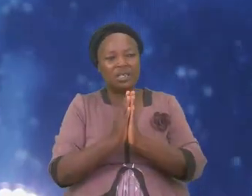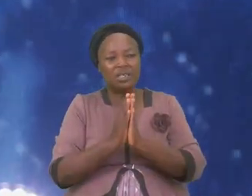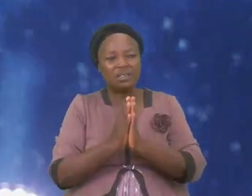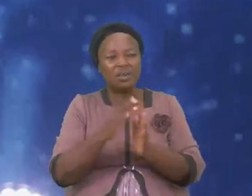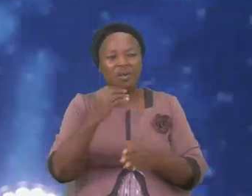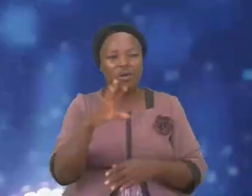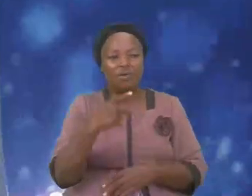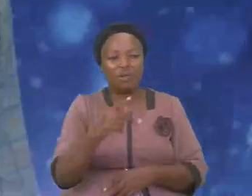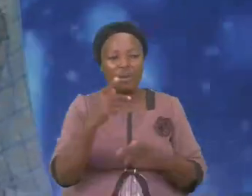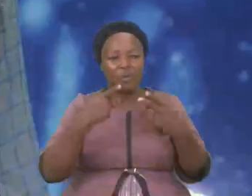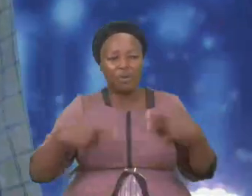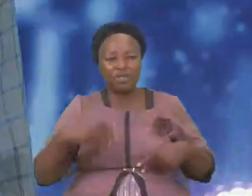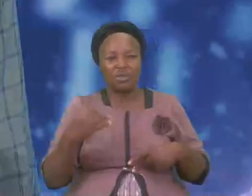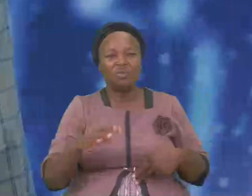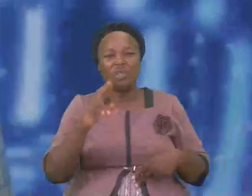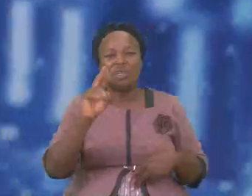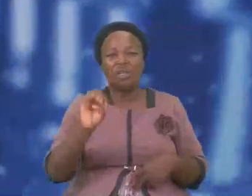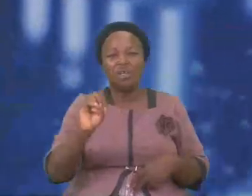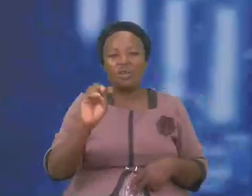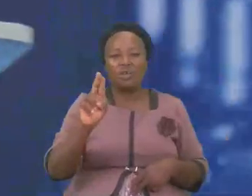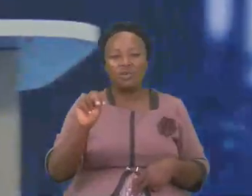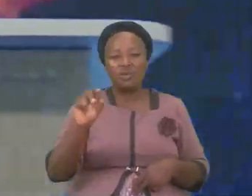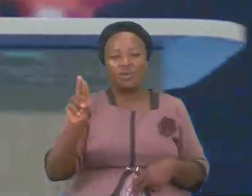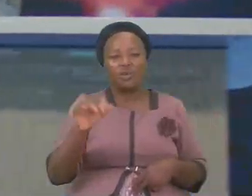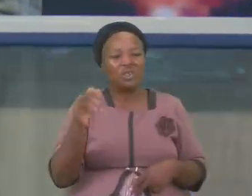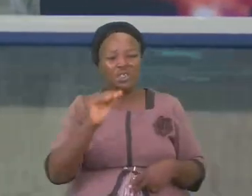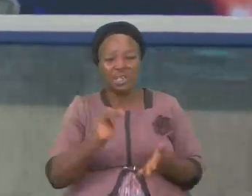pas l'obliger à se souiller.